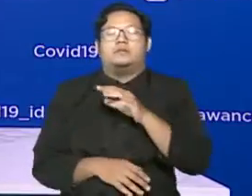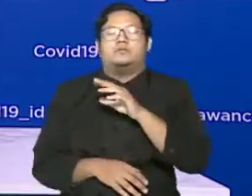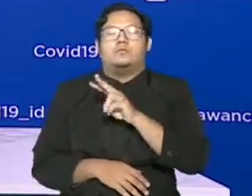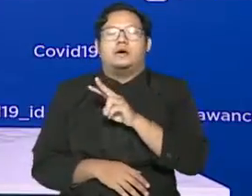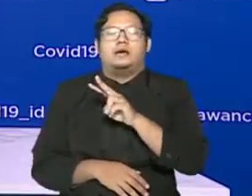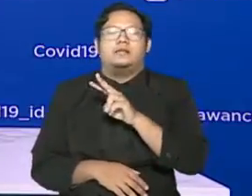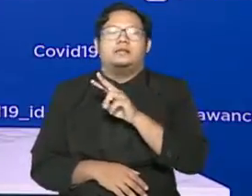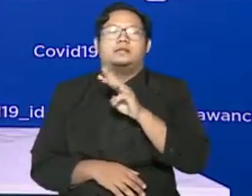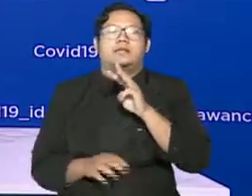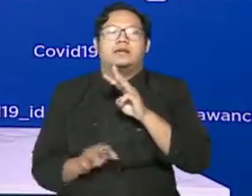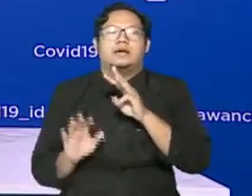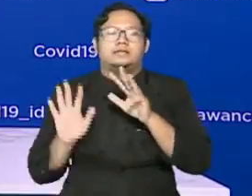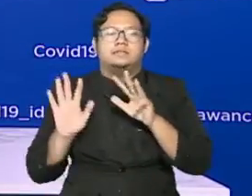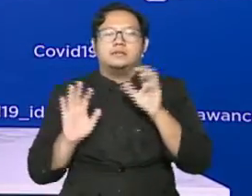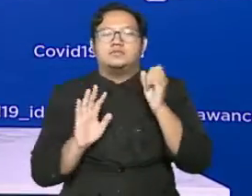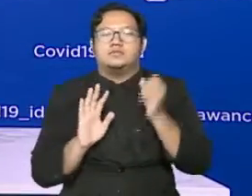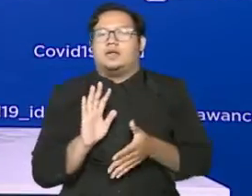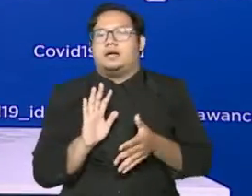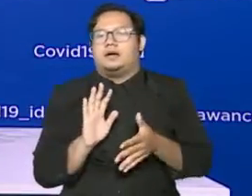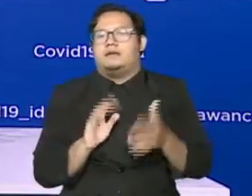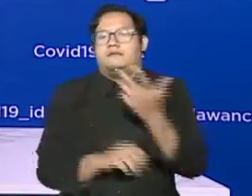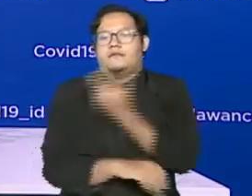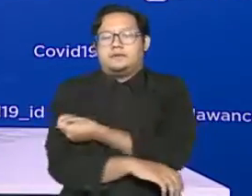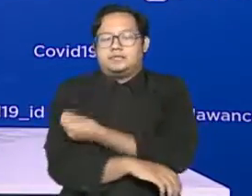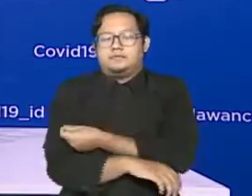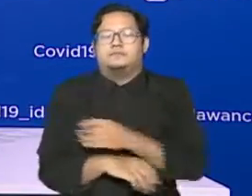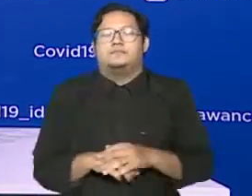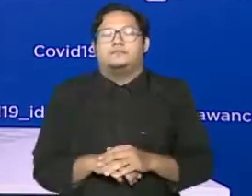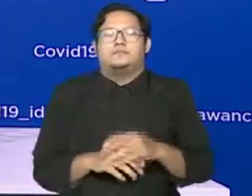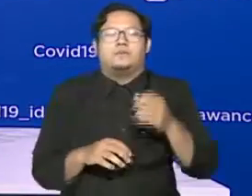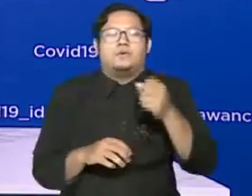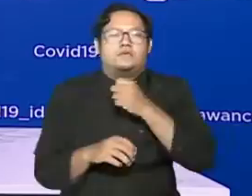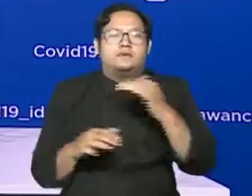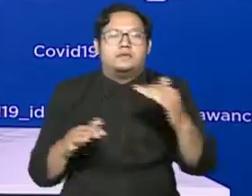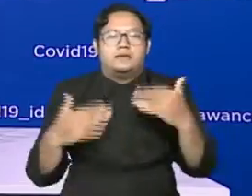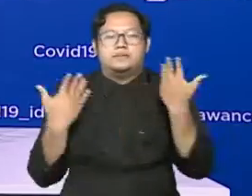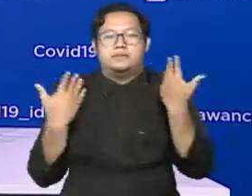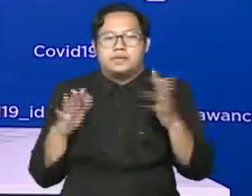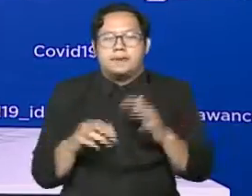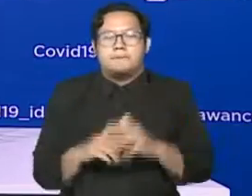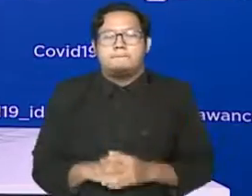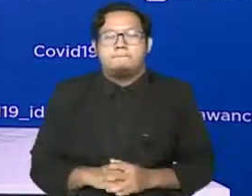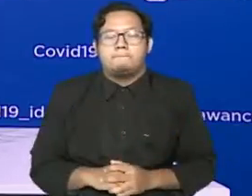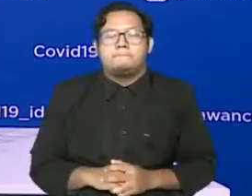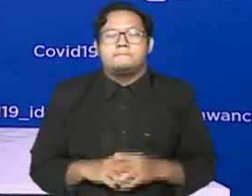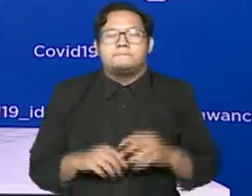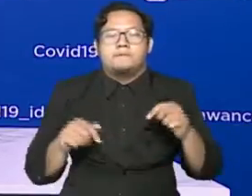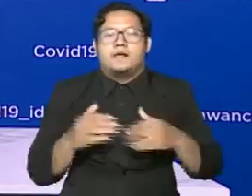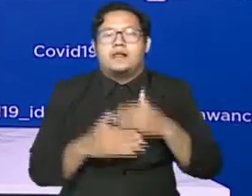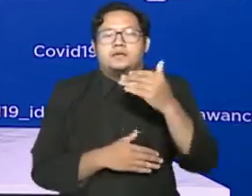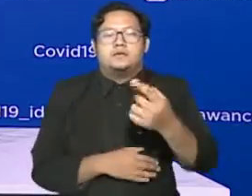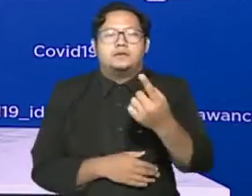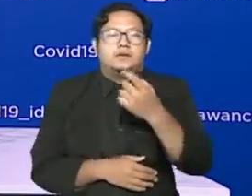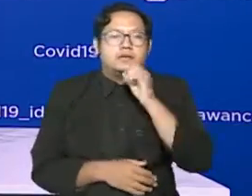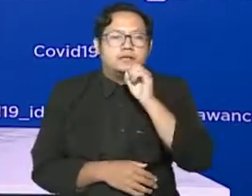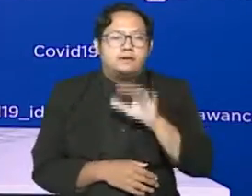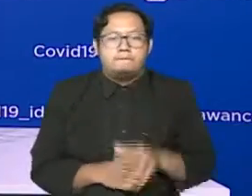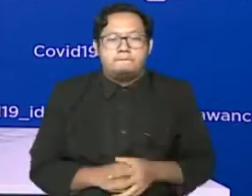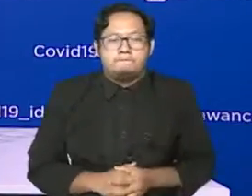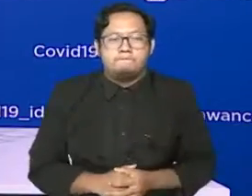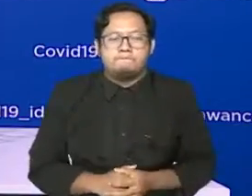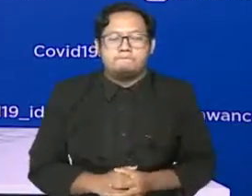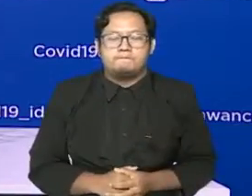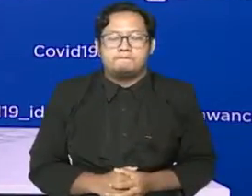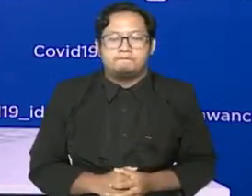dosis demikian konferensi pers pada hari ini selanjutnya di wujudkan dengan sesi tanya-jawab media terima